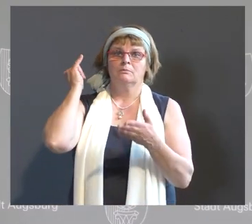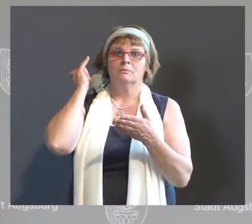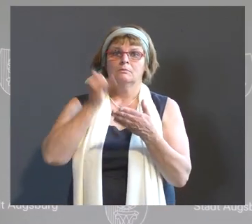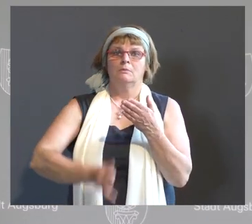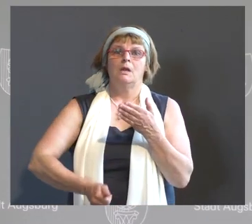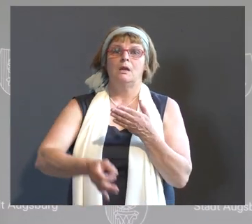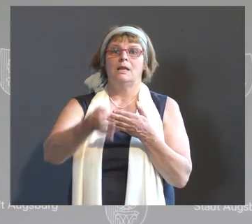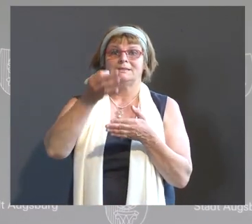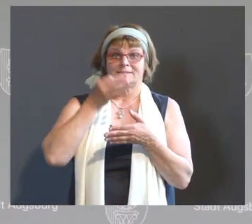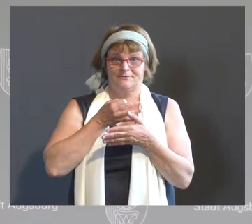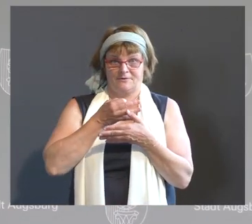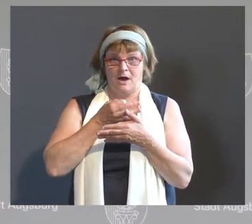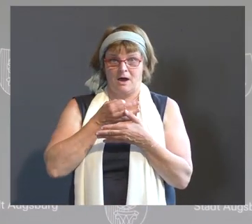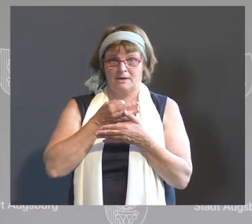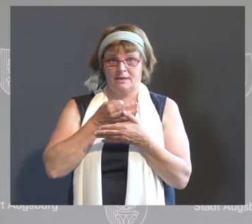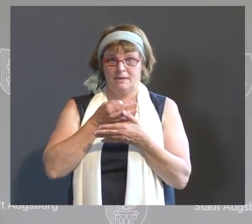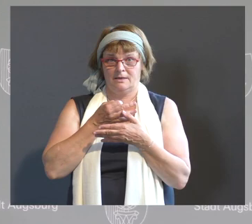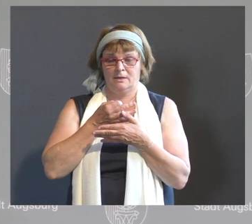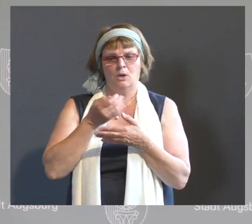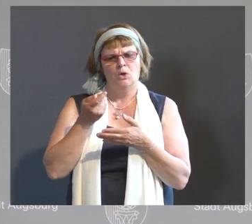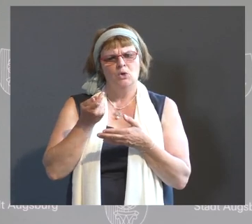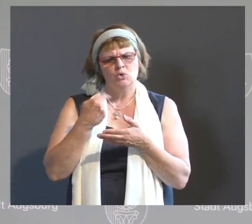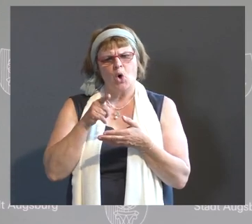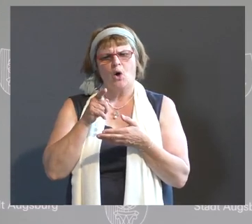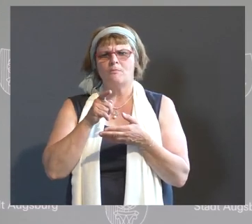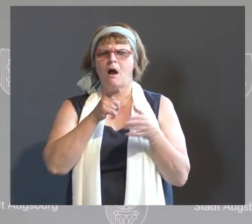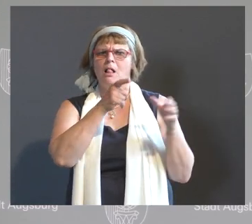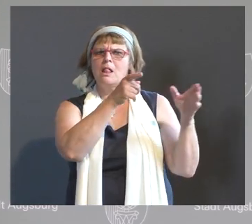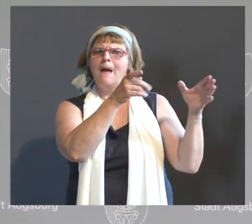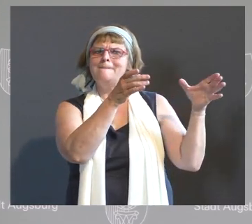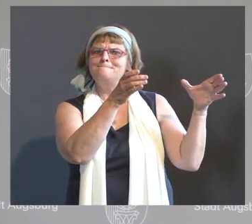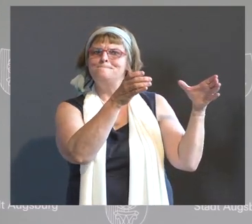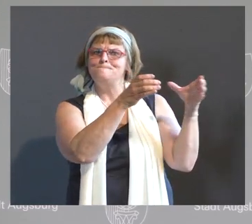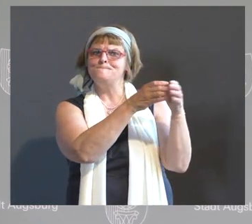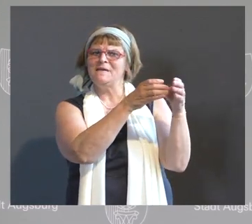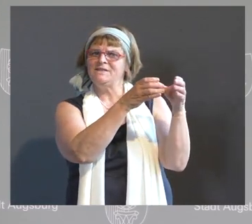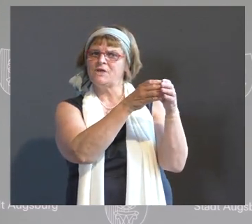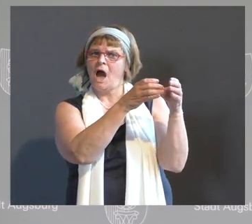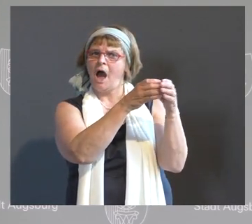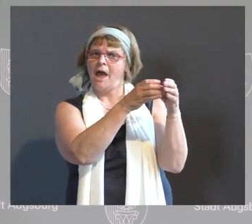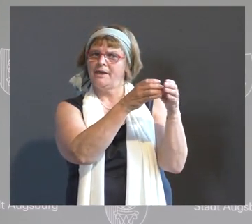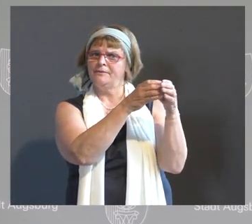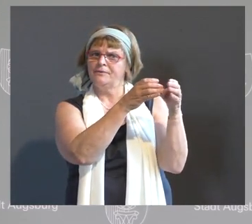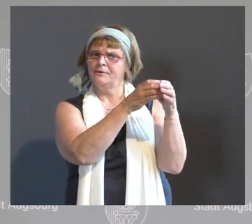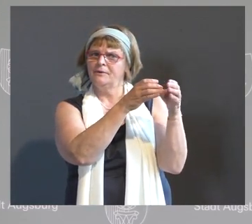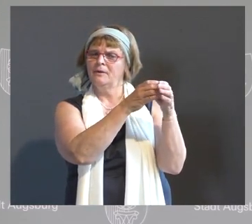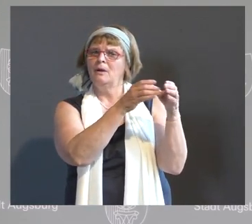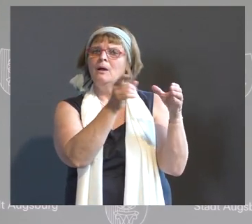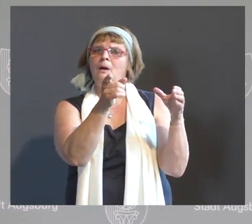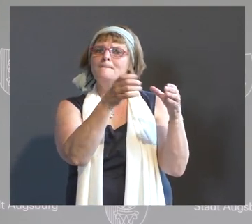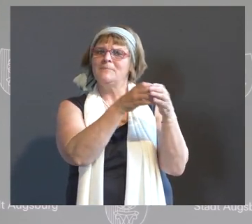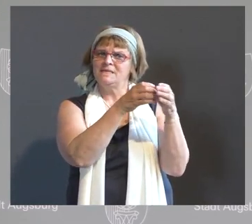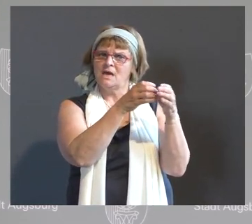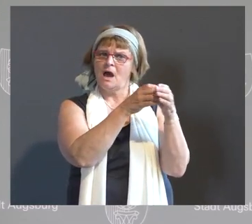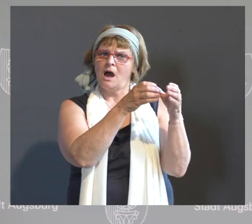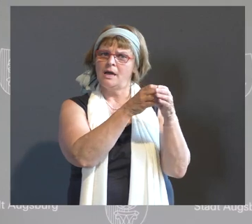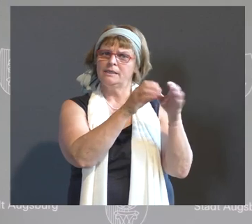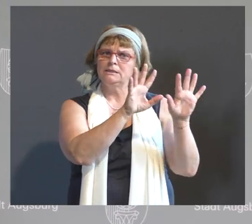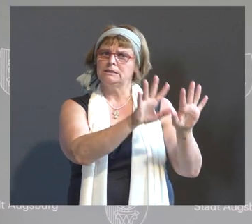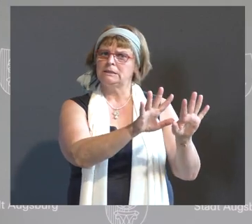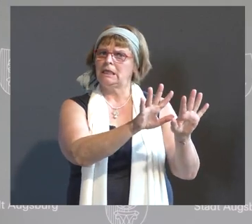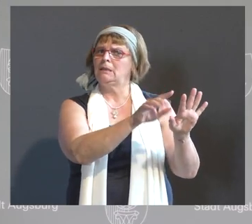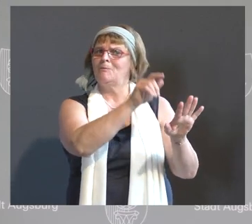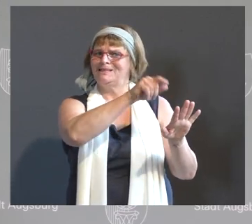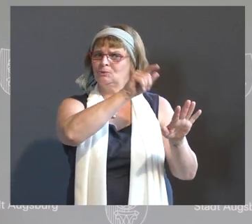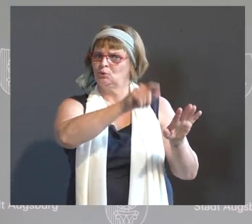Es ist mehrmals das Wort der kleinen Minderheit gefallen. Jetzt haben wir von Herrn Schaumeier aber ja gehört, so klein war die gar nicht.